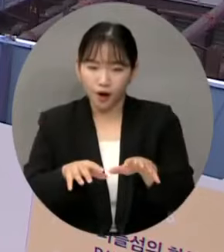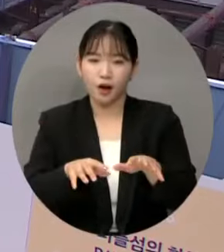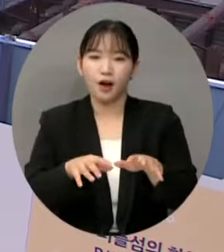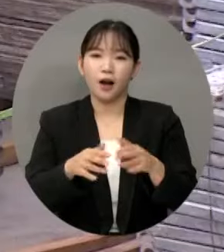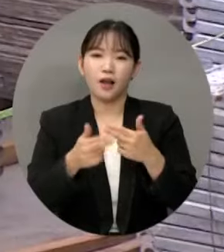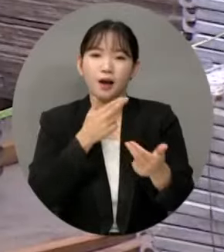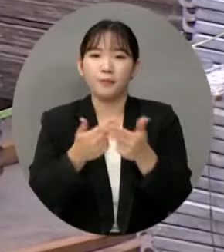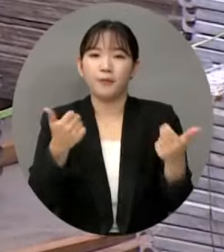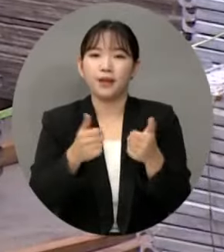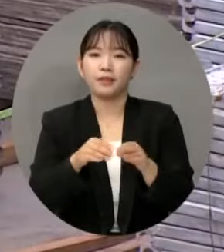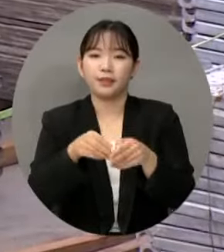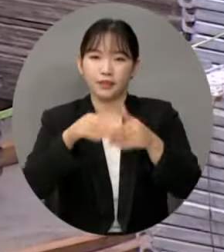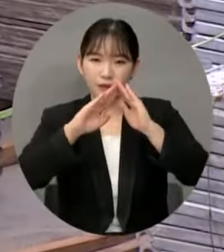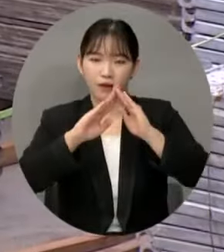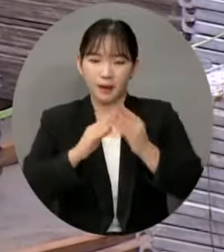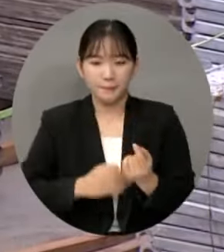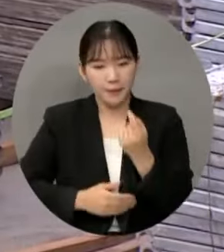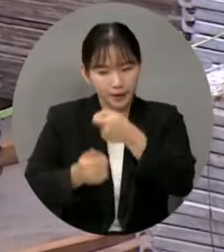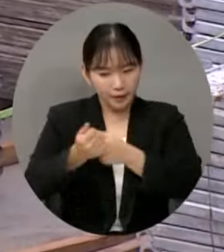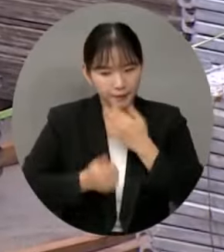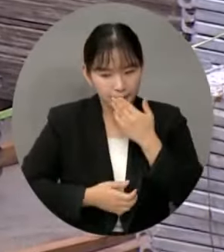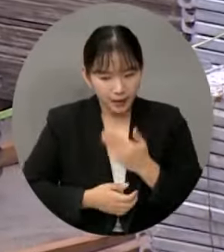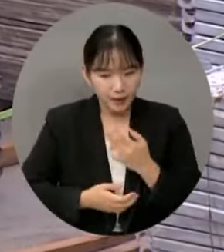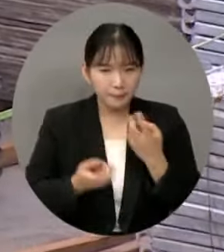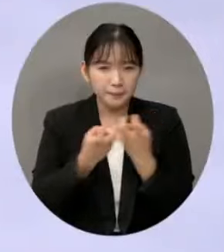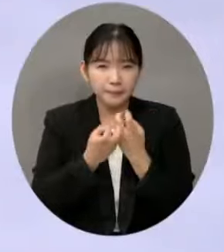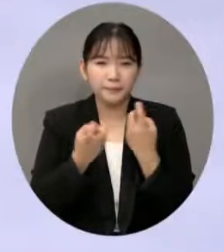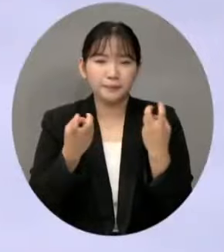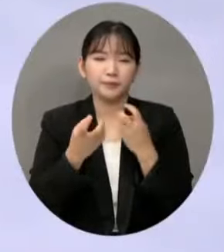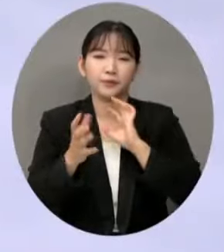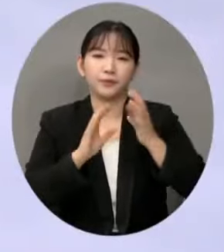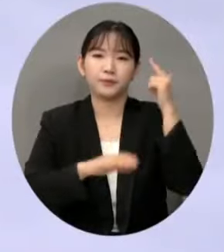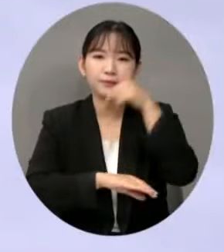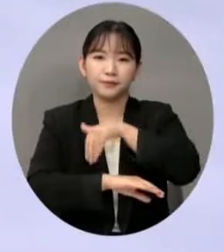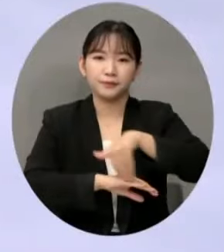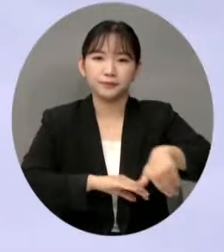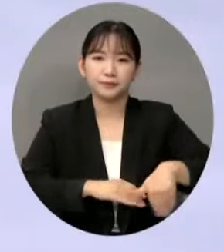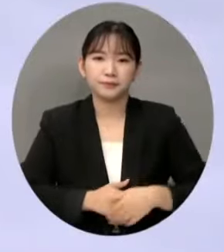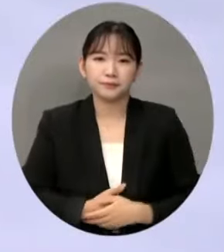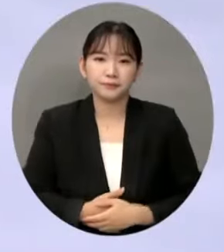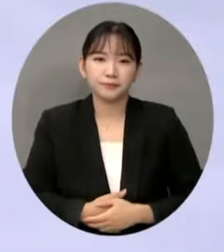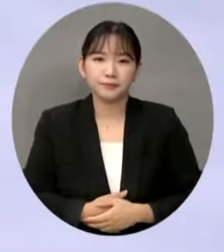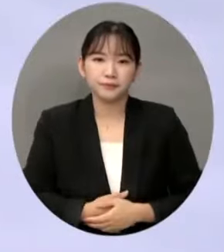협의체를 통해 조기 단축 방안을 논의할 예정입니다 BBC 뉴스 서영입니다